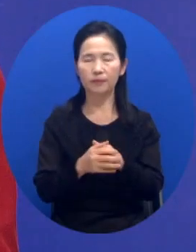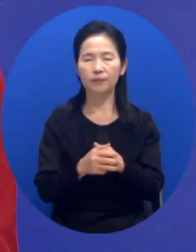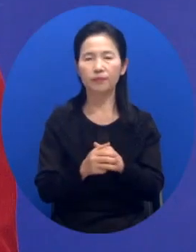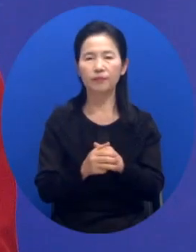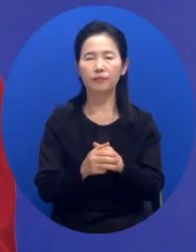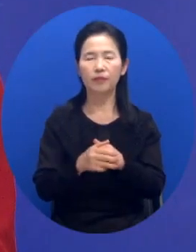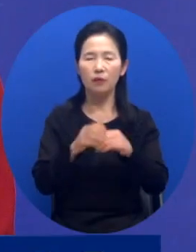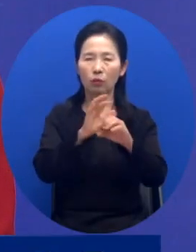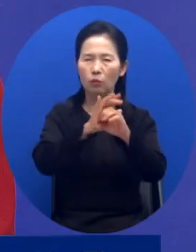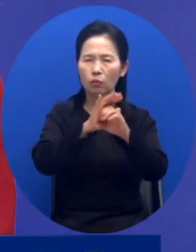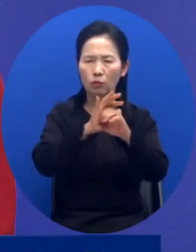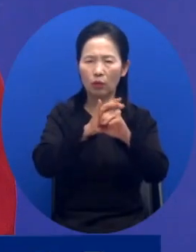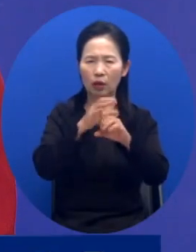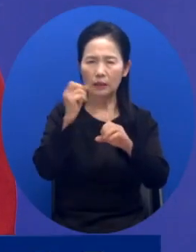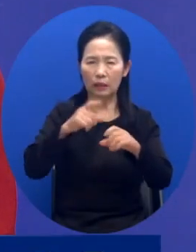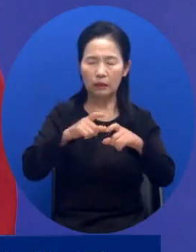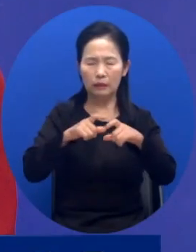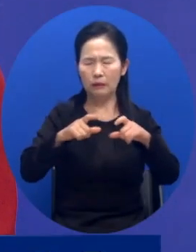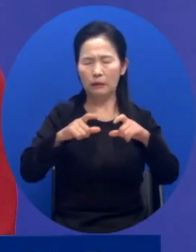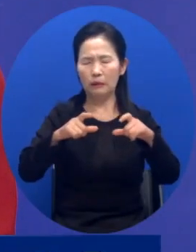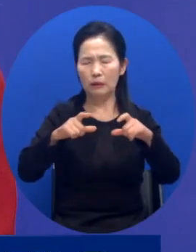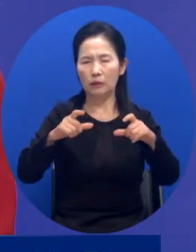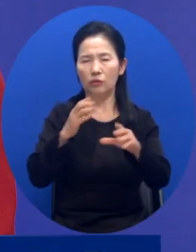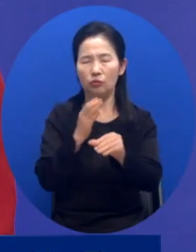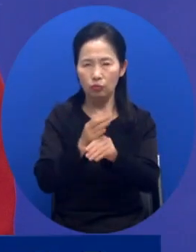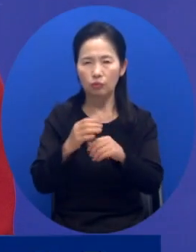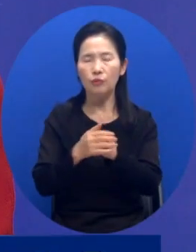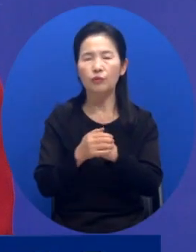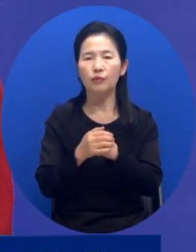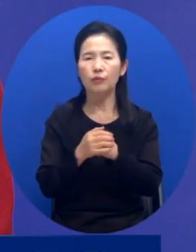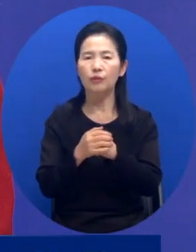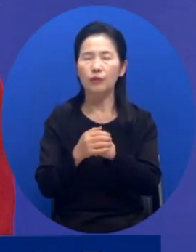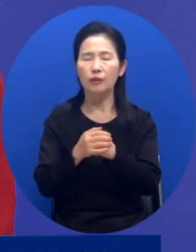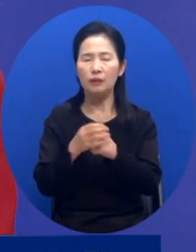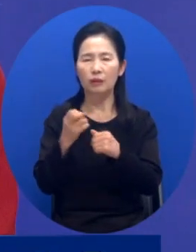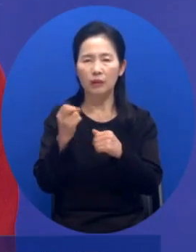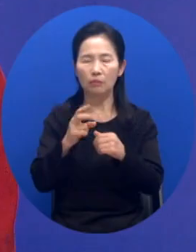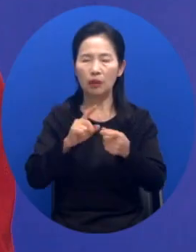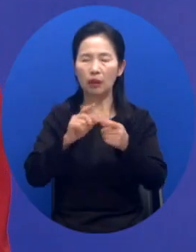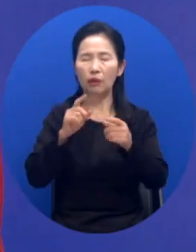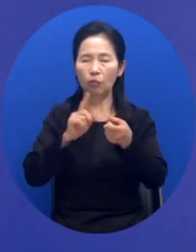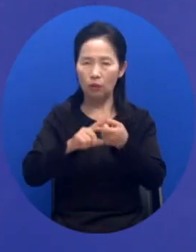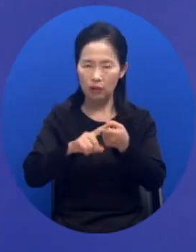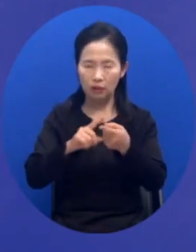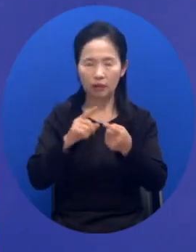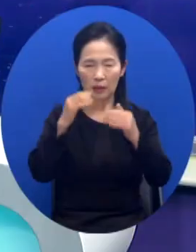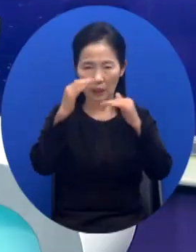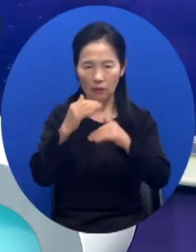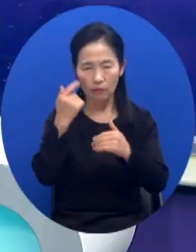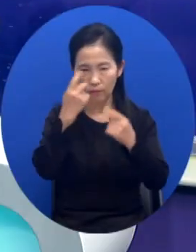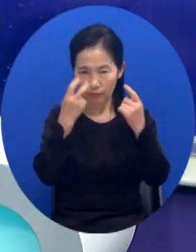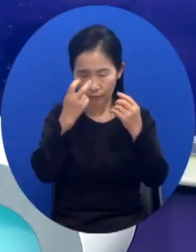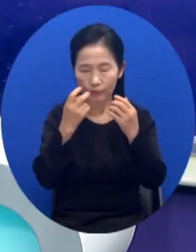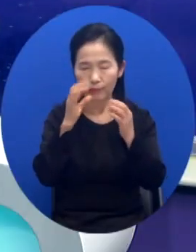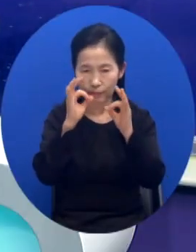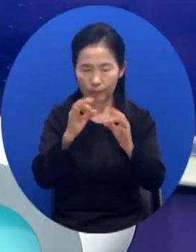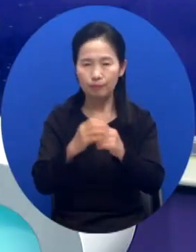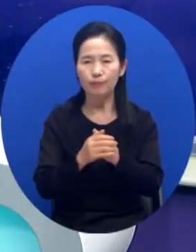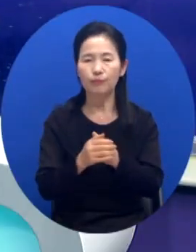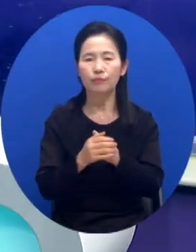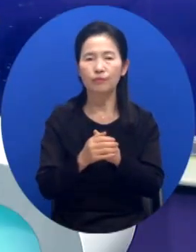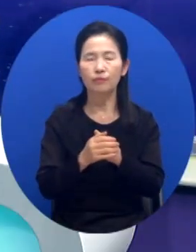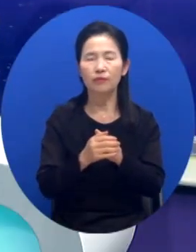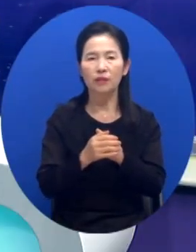코로나 가다실 심각해지고 있습니다 스튜디오에 나와 있는 박세운 기자 와 함께 관련 내용 살펴보겠습니다 안녕하십니까 안녕하세요